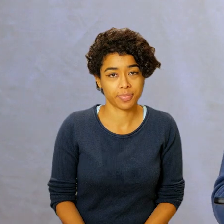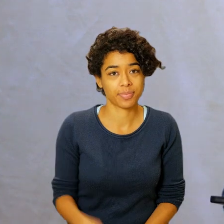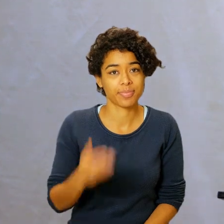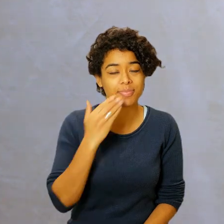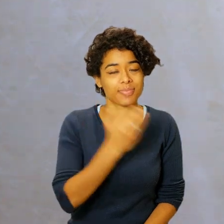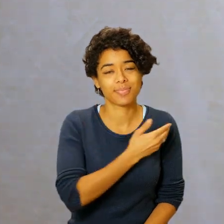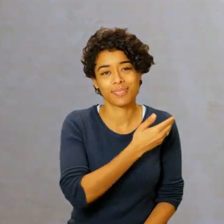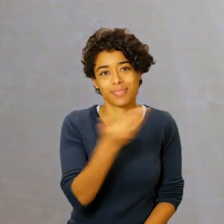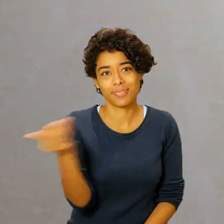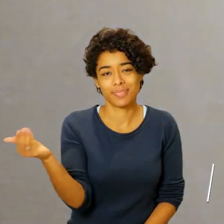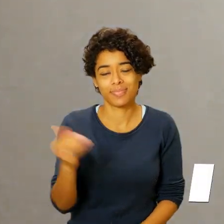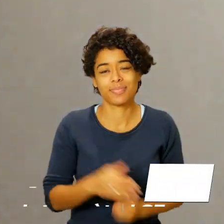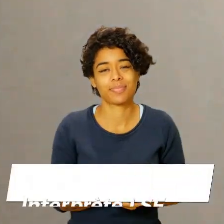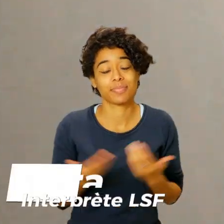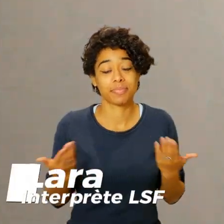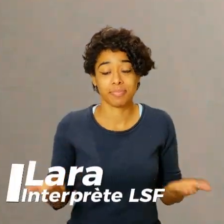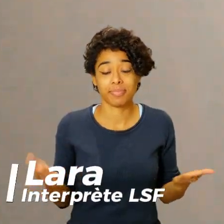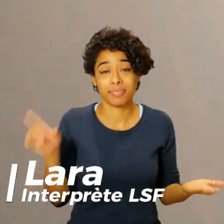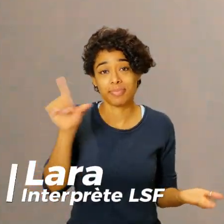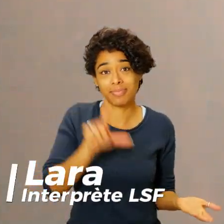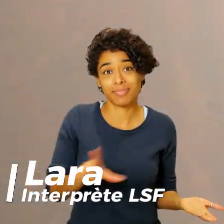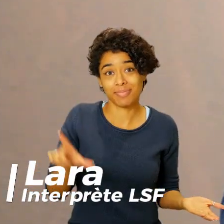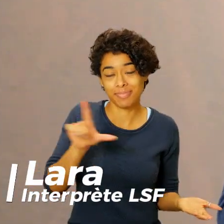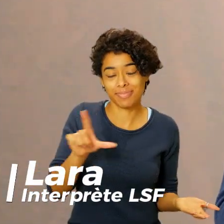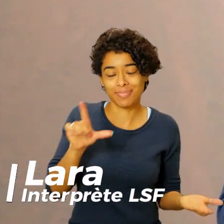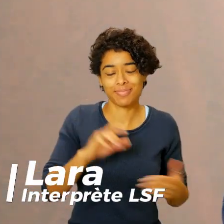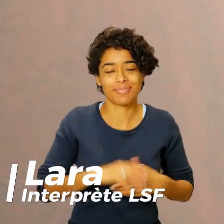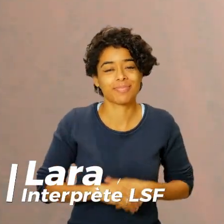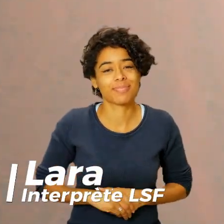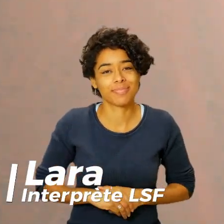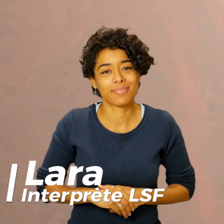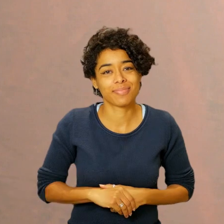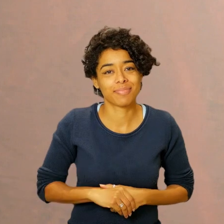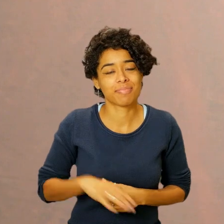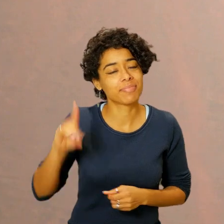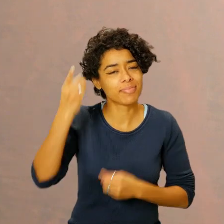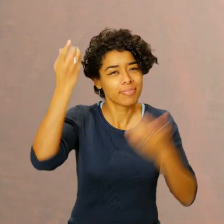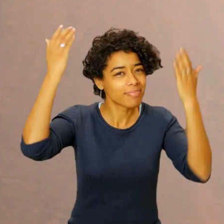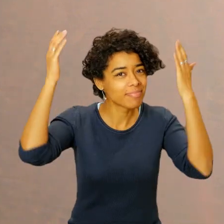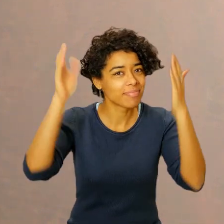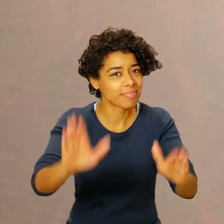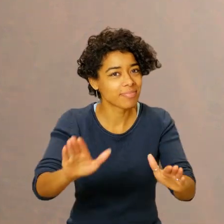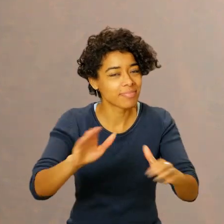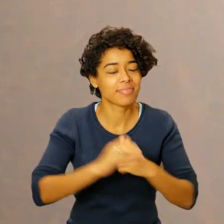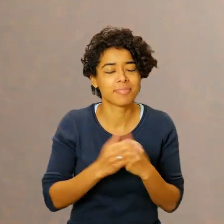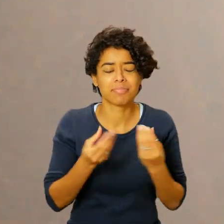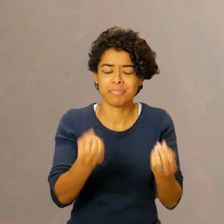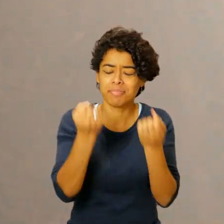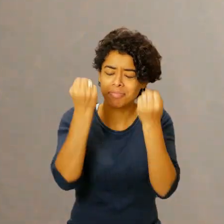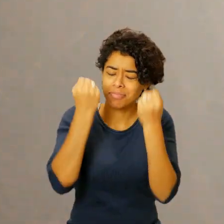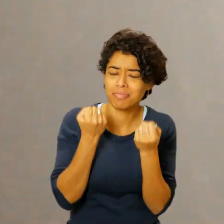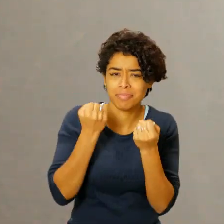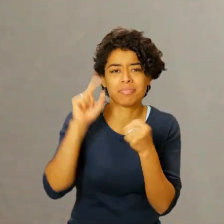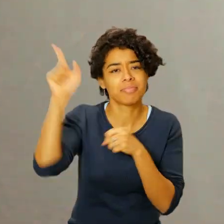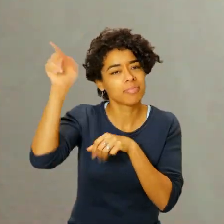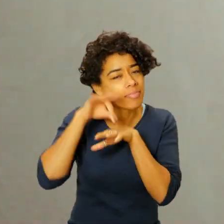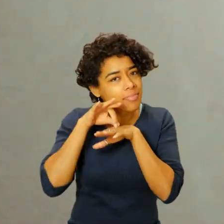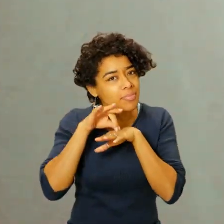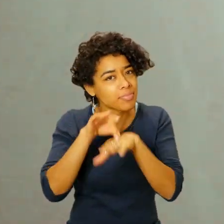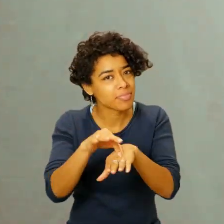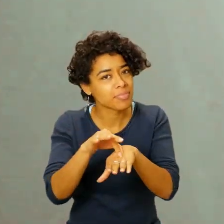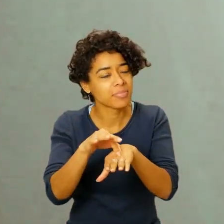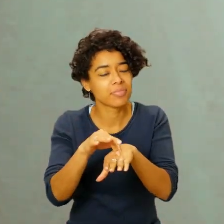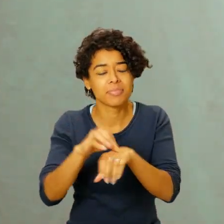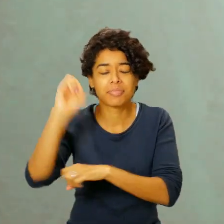Eh bien, bonjour à tous et à toutes. Nous sommes le lundi, début de semaine. Que Dieu vous bénisse et vous fortifie, vous conduise